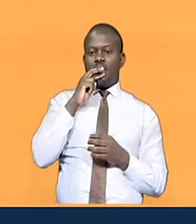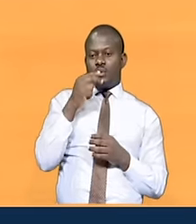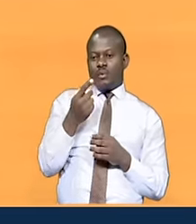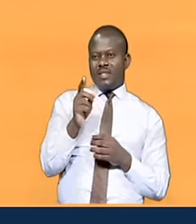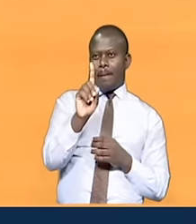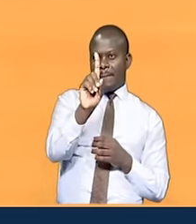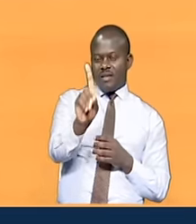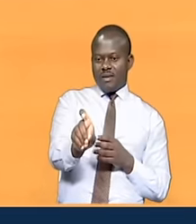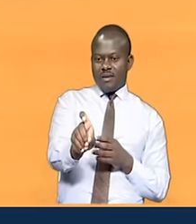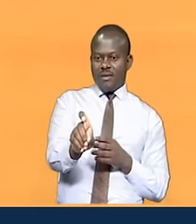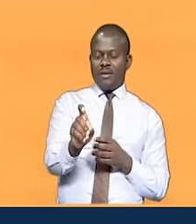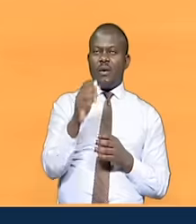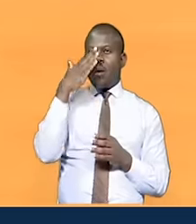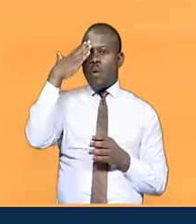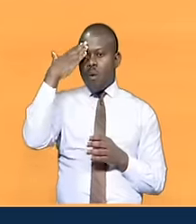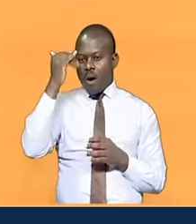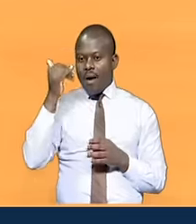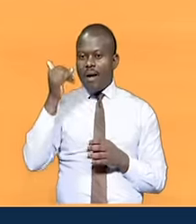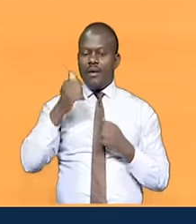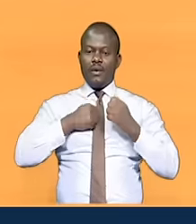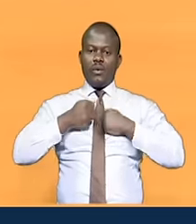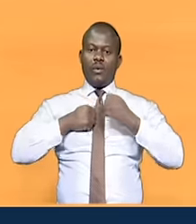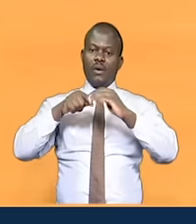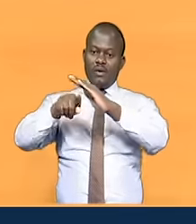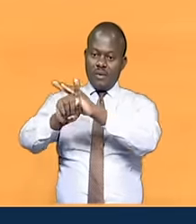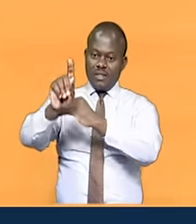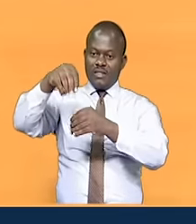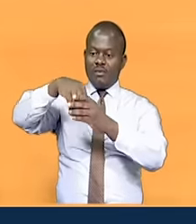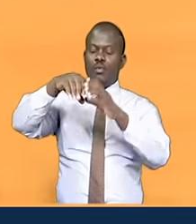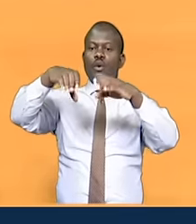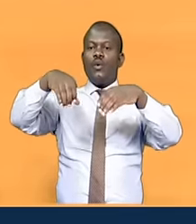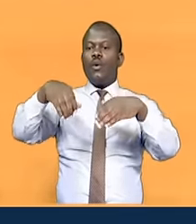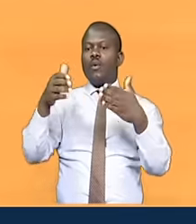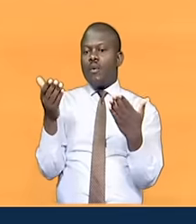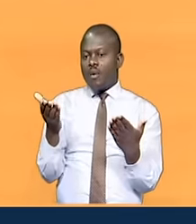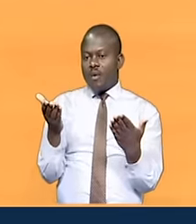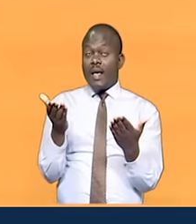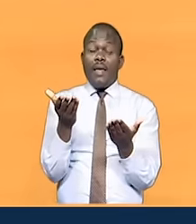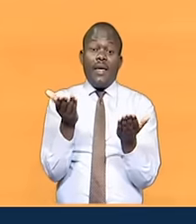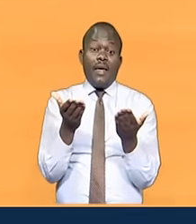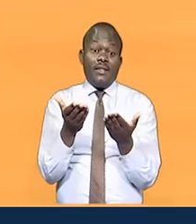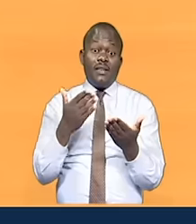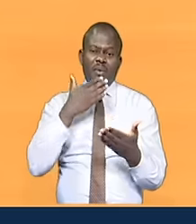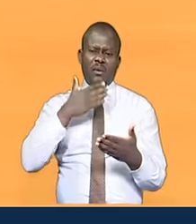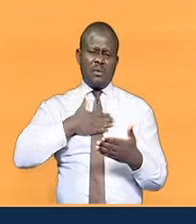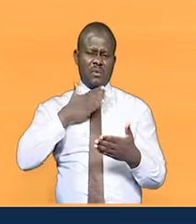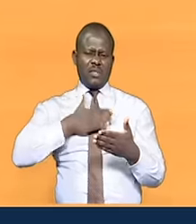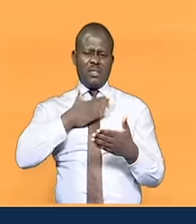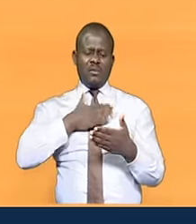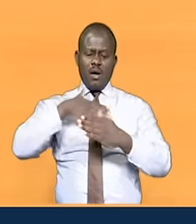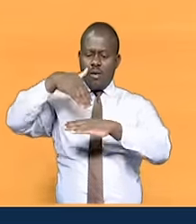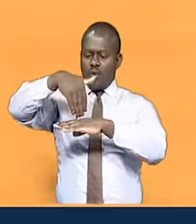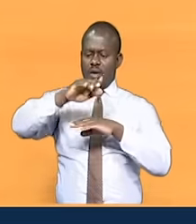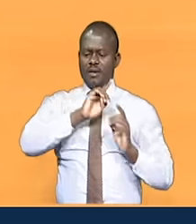nti ubundi kuki u Rwanda rwakwinjira muri Congo? Ese byaba ari ukwishimisha kuba twakohereza